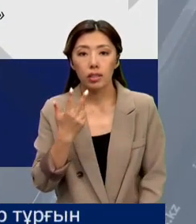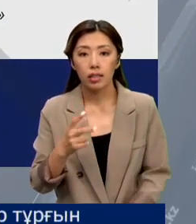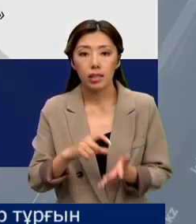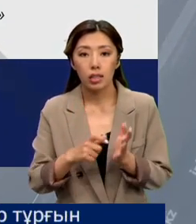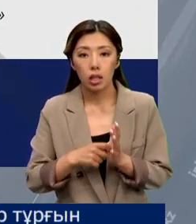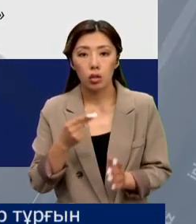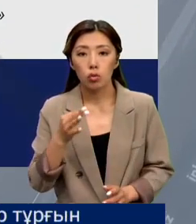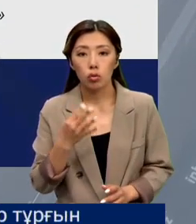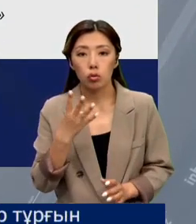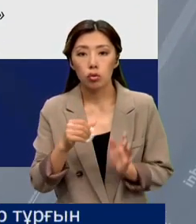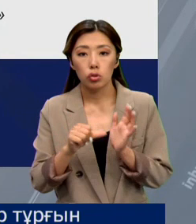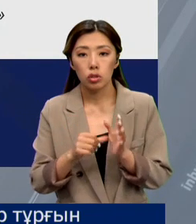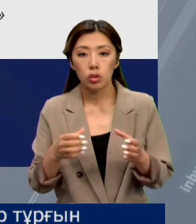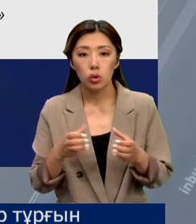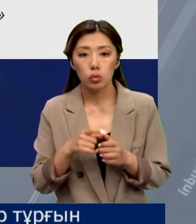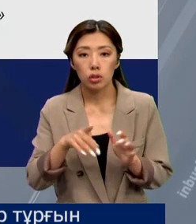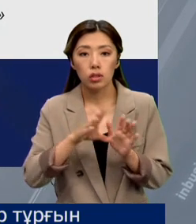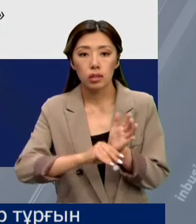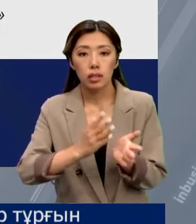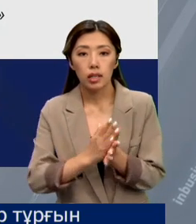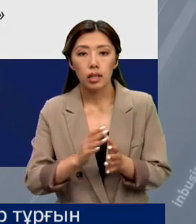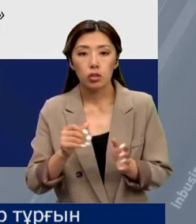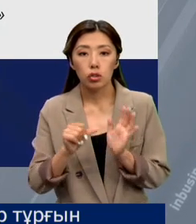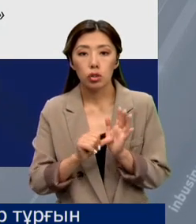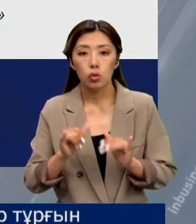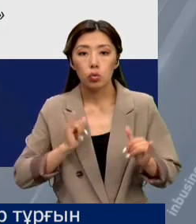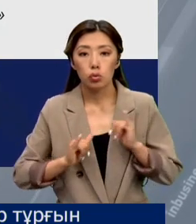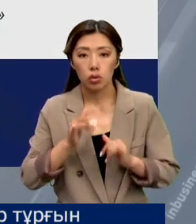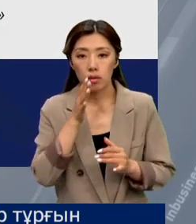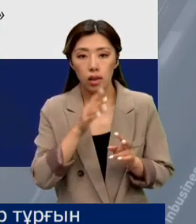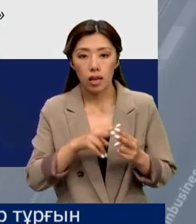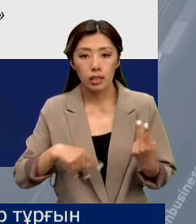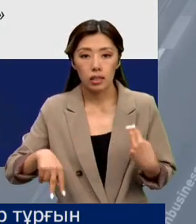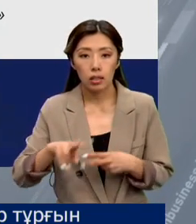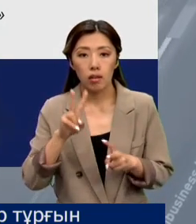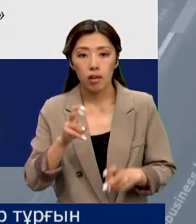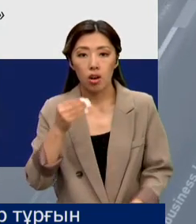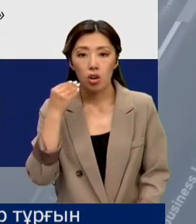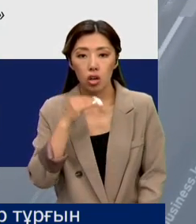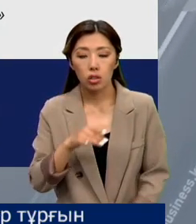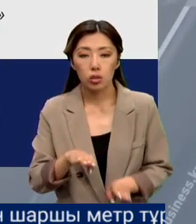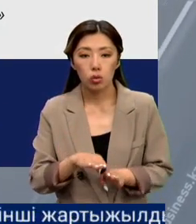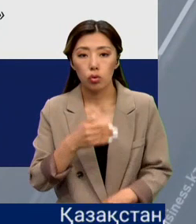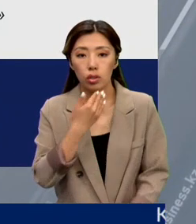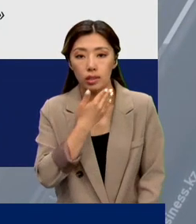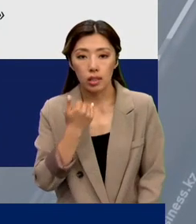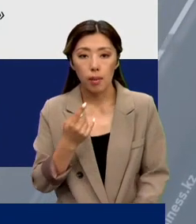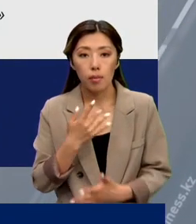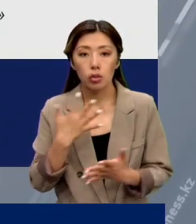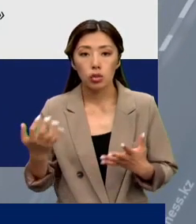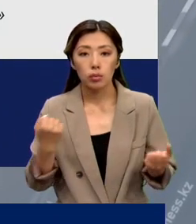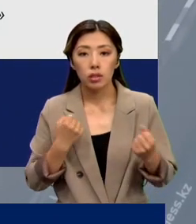до 4-6 подгрупп, где с ними занимаются до 6 учителей одновременно, то есть никакого качества в таких уроках нет.